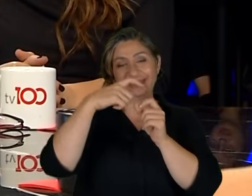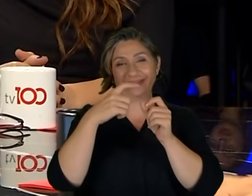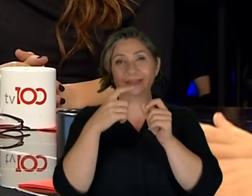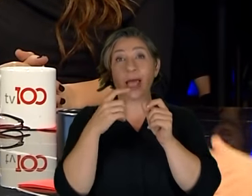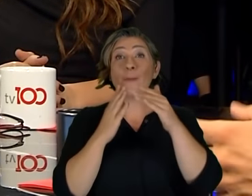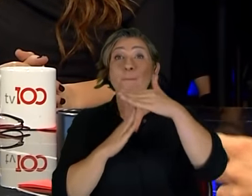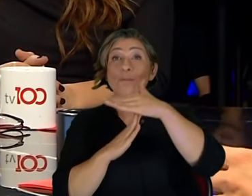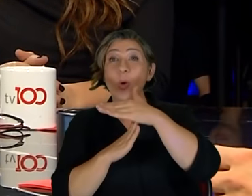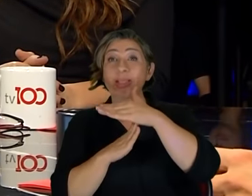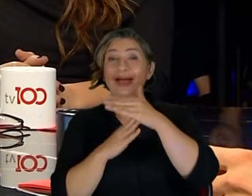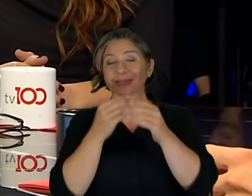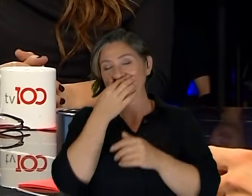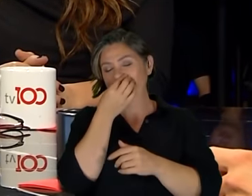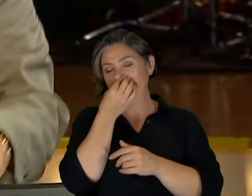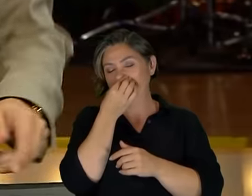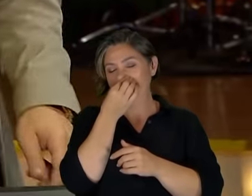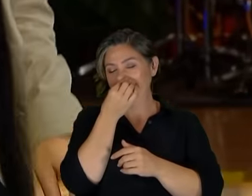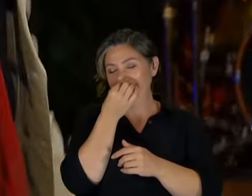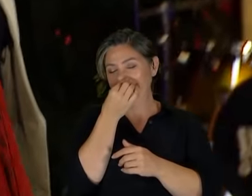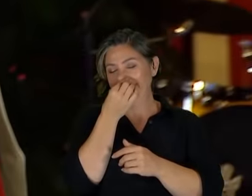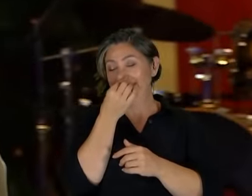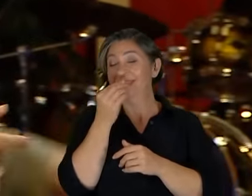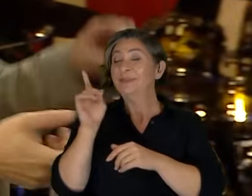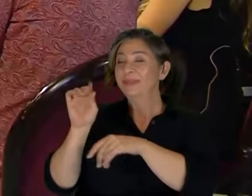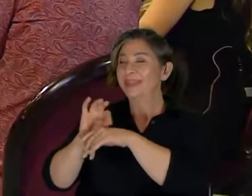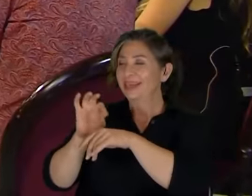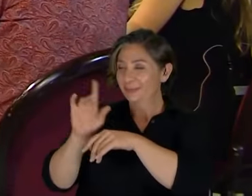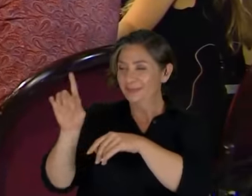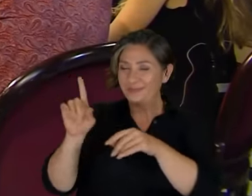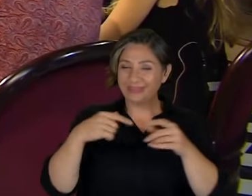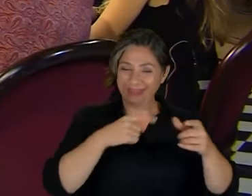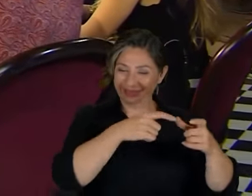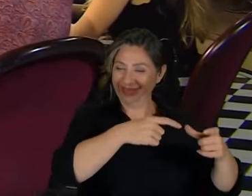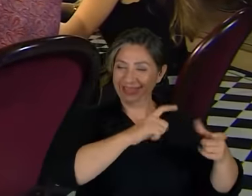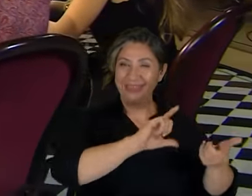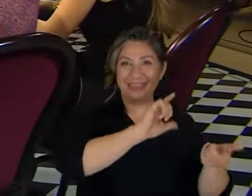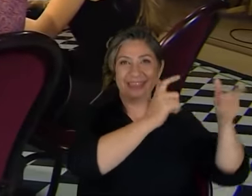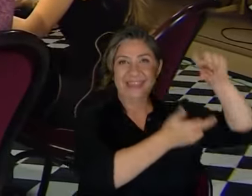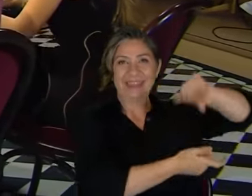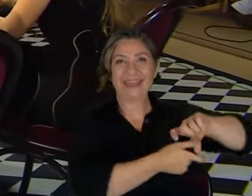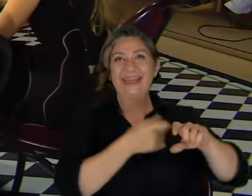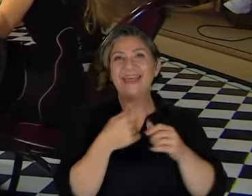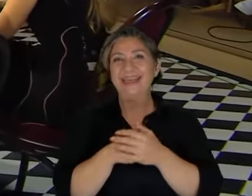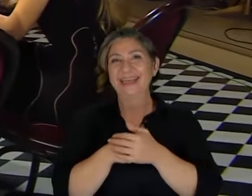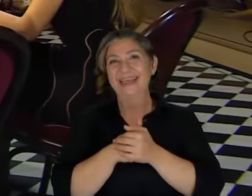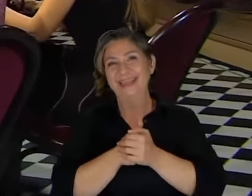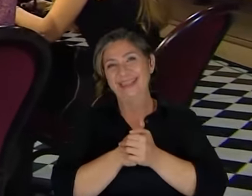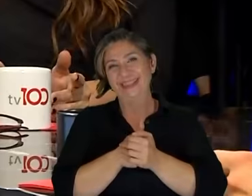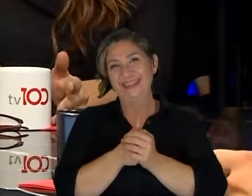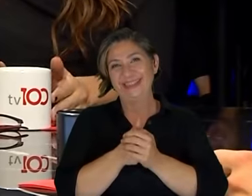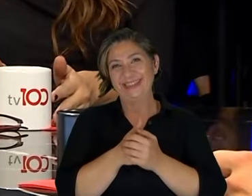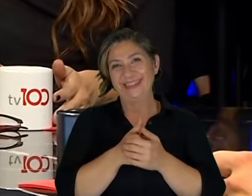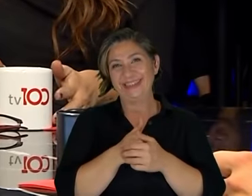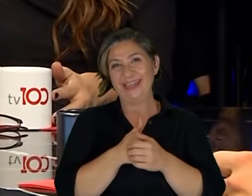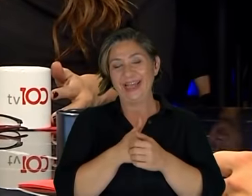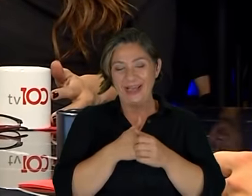Mola veriyorsun. Ama bir dakika. Tamam evet. Bir dakika. Ben pila ters yüz edip geliyorum. Eskiden ben Barry White çıktığında böyle